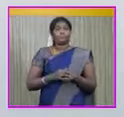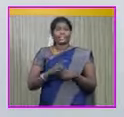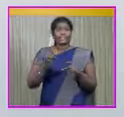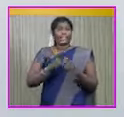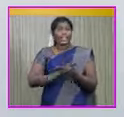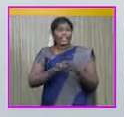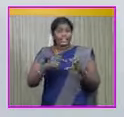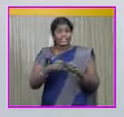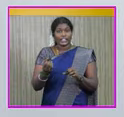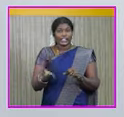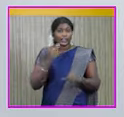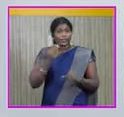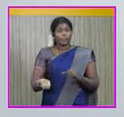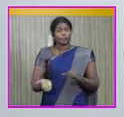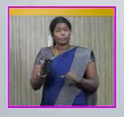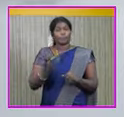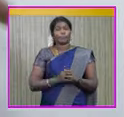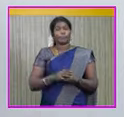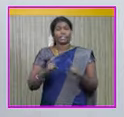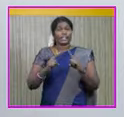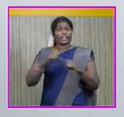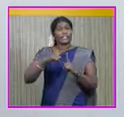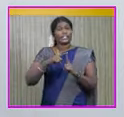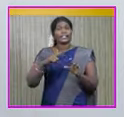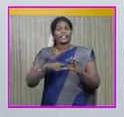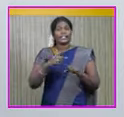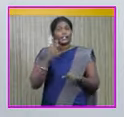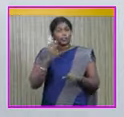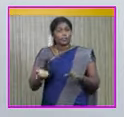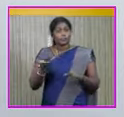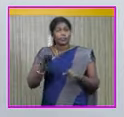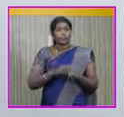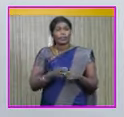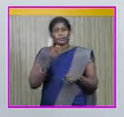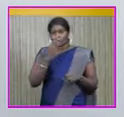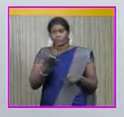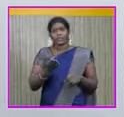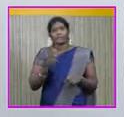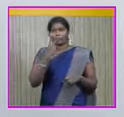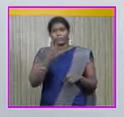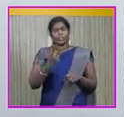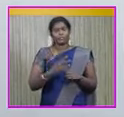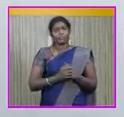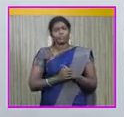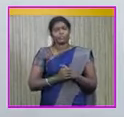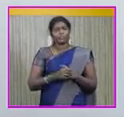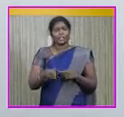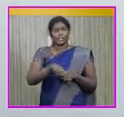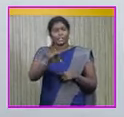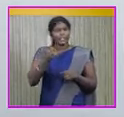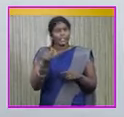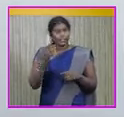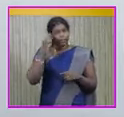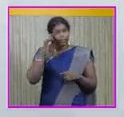ஹெச்இயின் மதிப்பையும் டிஇயின் மதிப்பையும் நம்ம எளிமையாக இப்போது கண்டறிஞ்சிருக்கோம். இந்த கணக்கு உங்களுக்கு